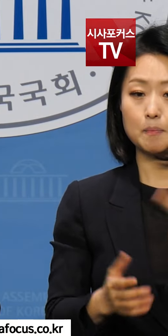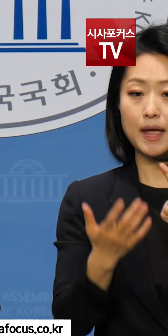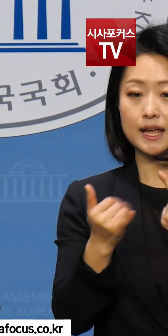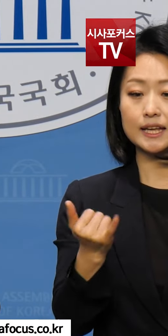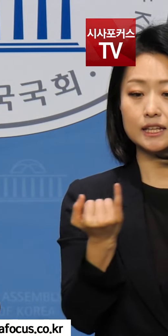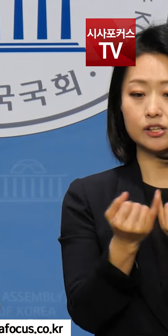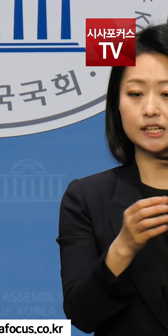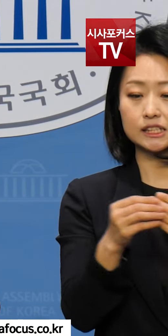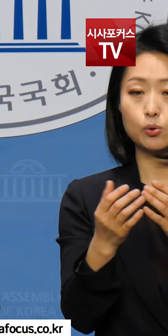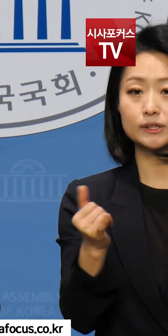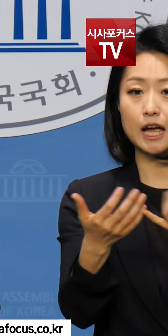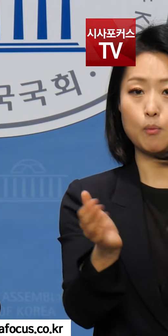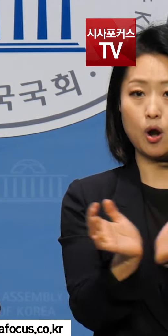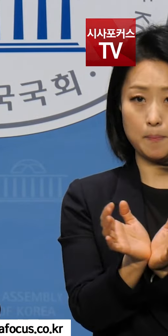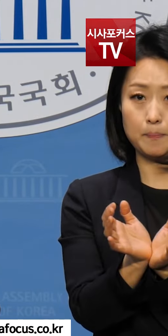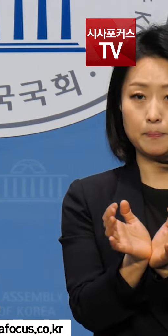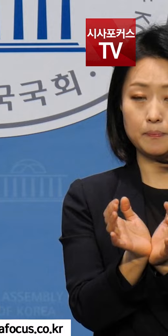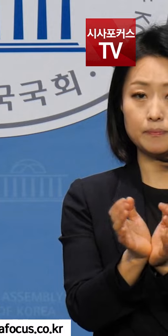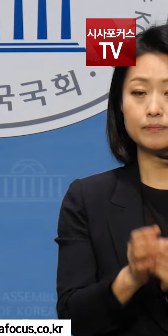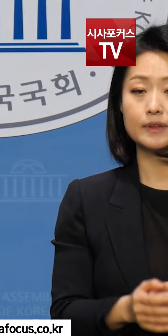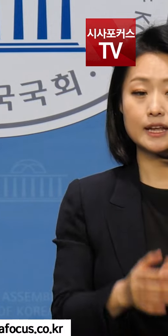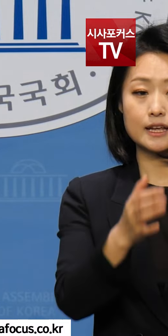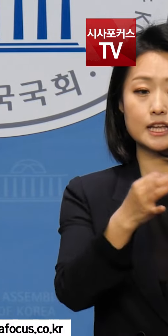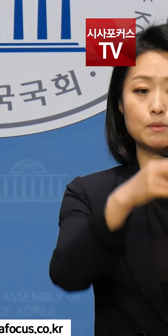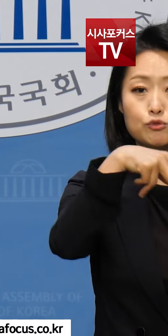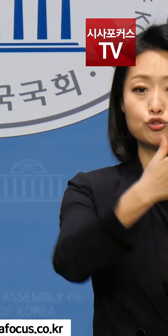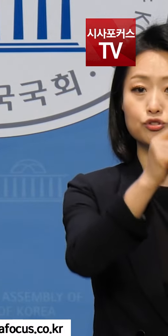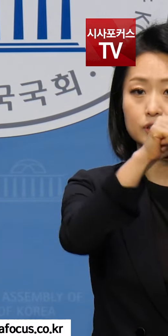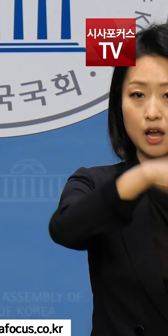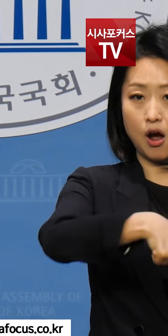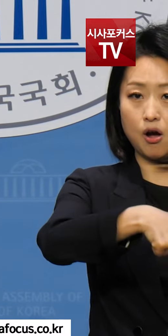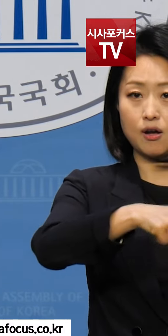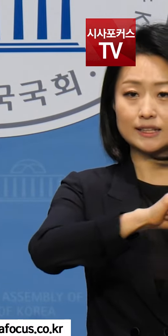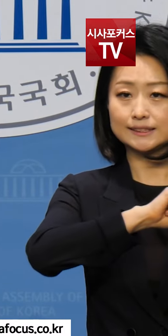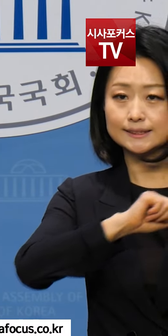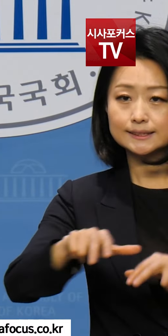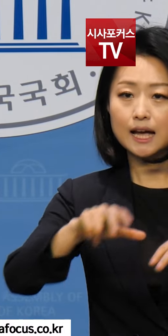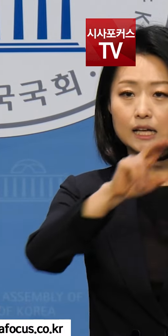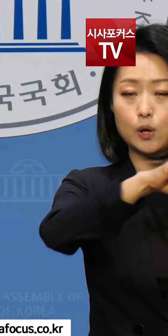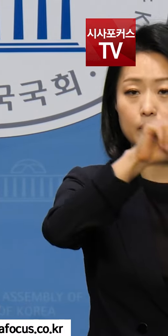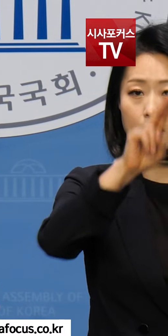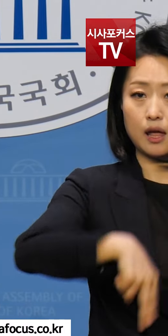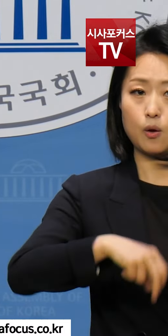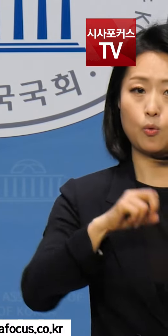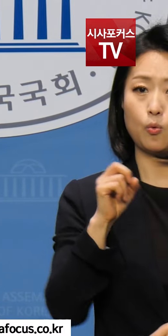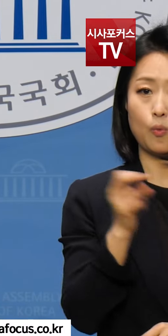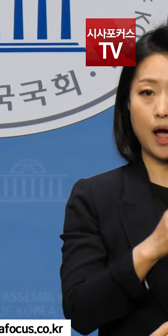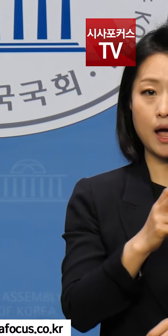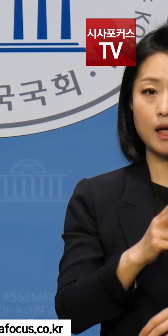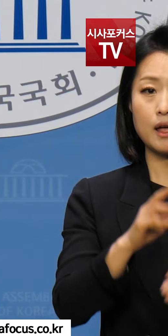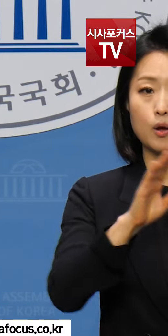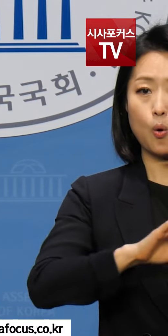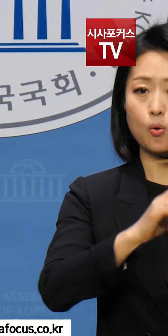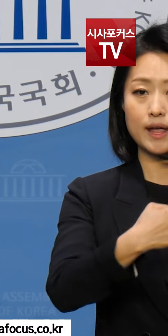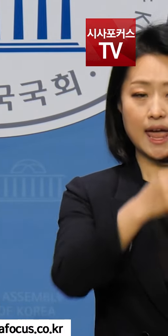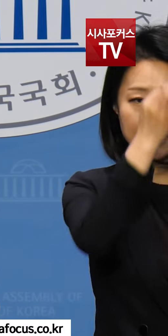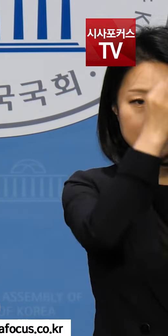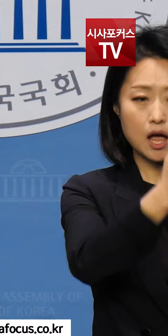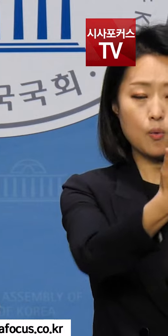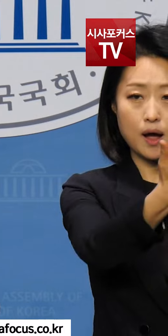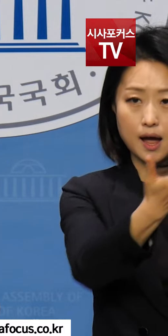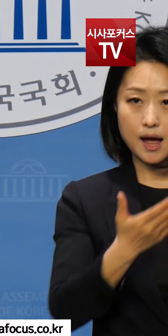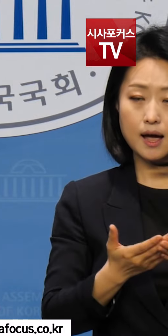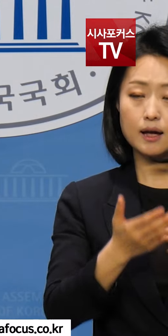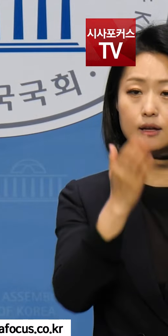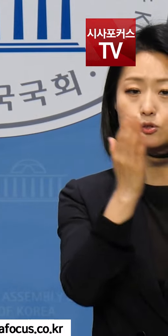여성 지도자 포럼은 김준혁 후보의 즉각적인 사퇴와 공개적 사과를